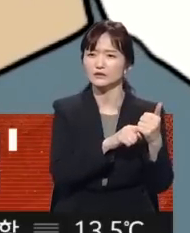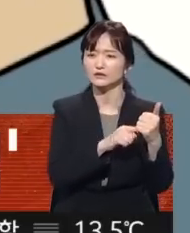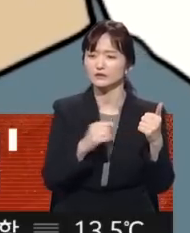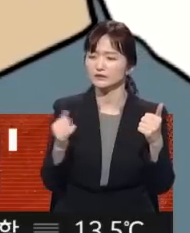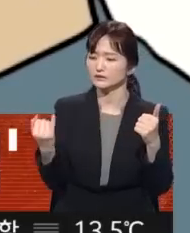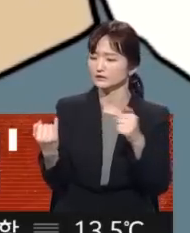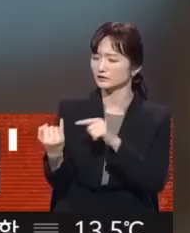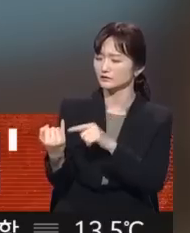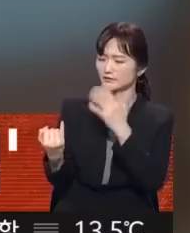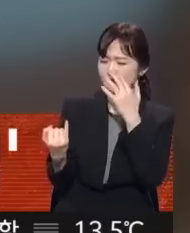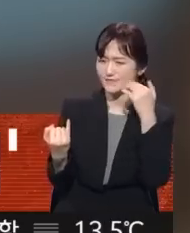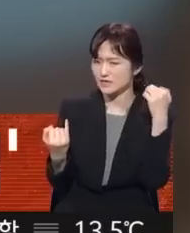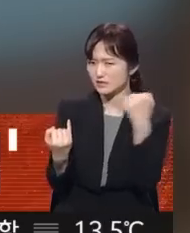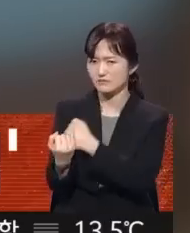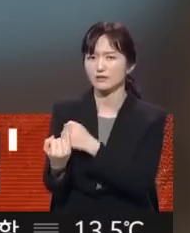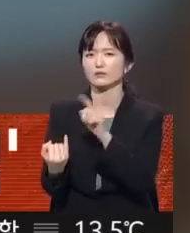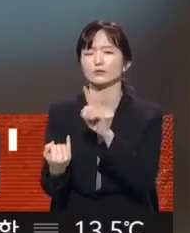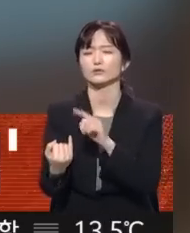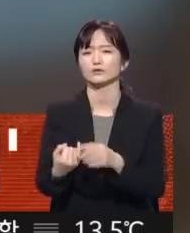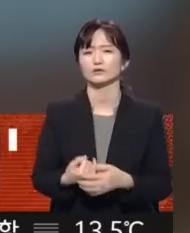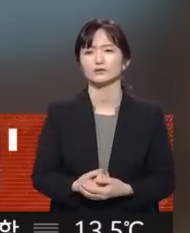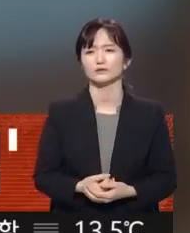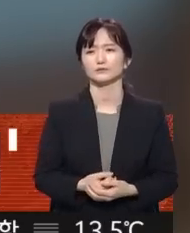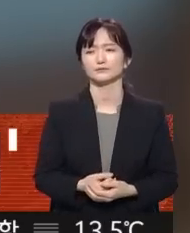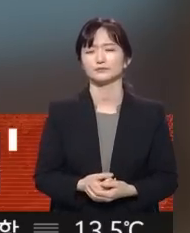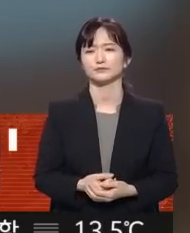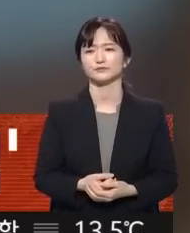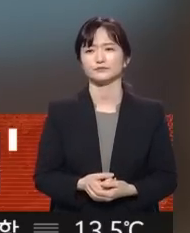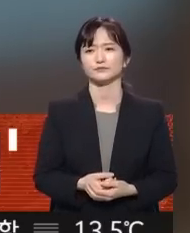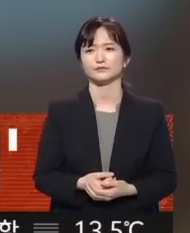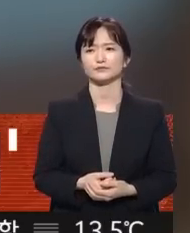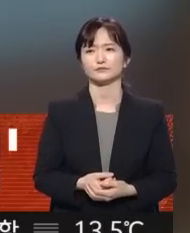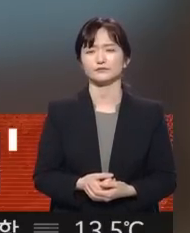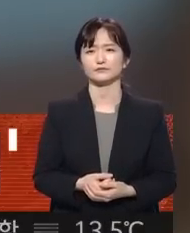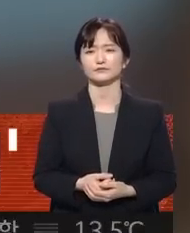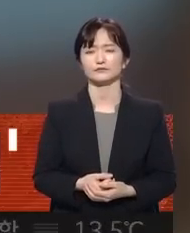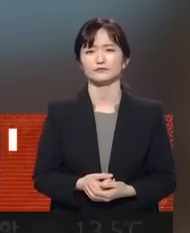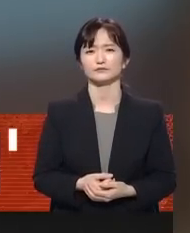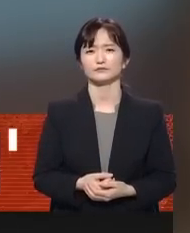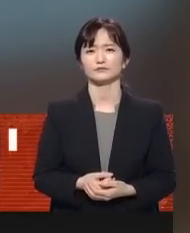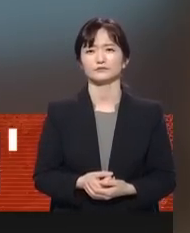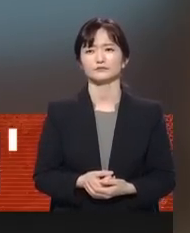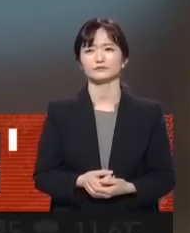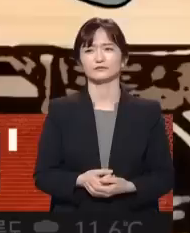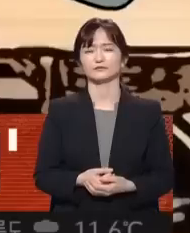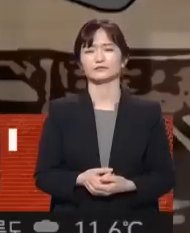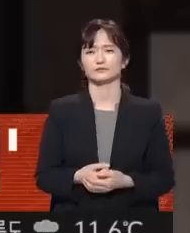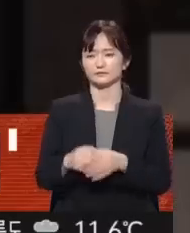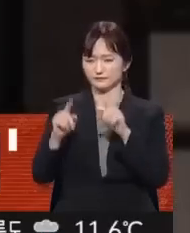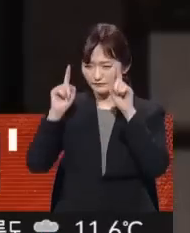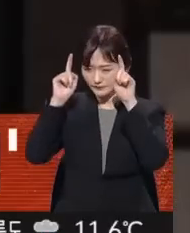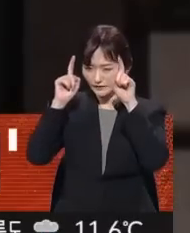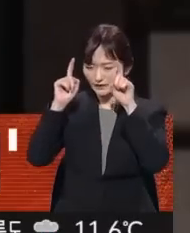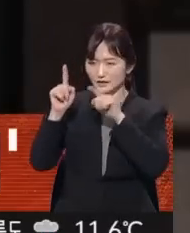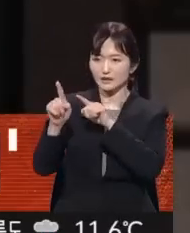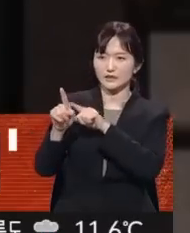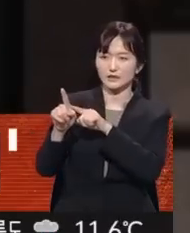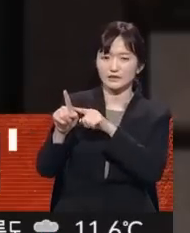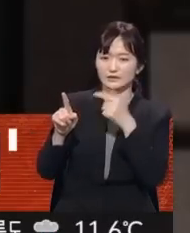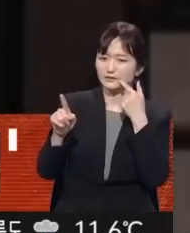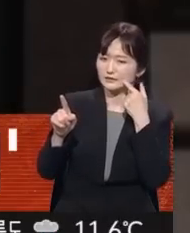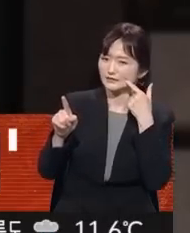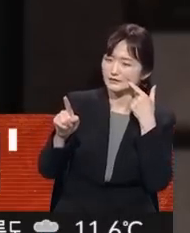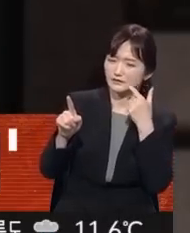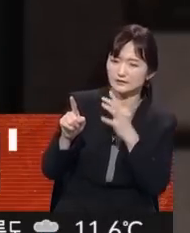더 말도 안 나오네요 교수님 한 마리의 양을 둘러싸고 있는 그 2위대 같은 그런 그 광경이 생각이